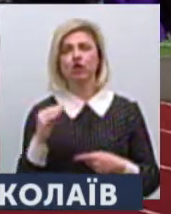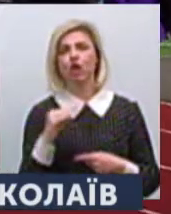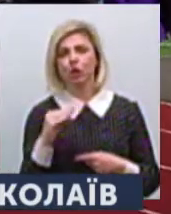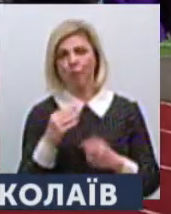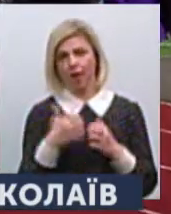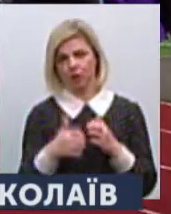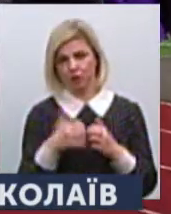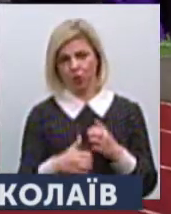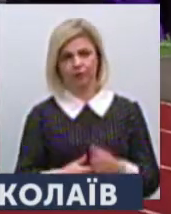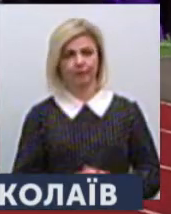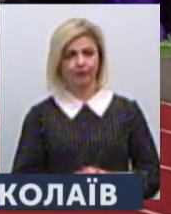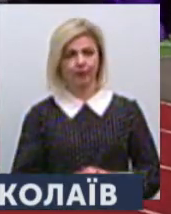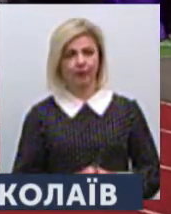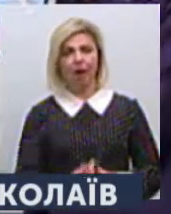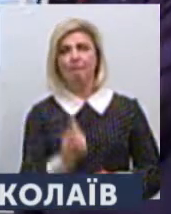Херсонщини.